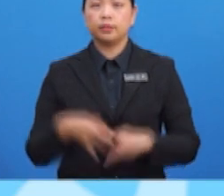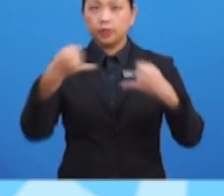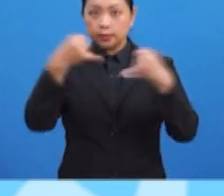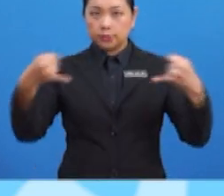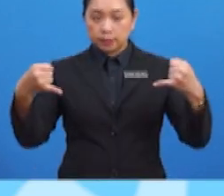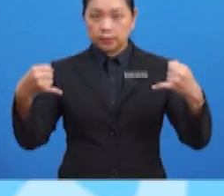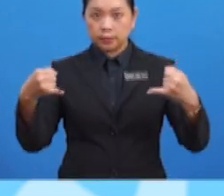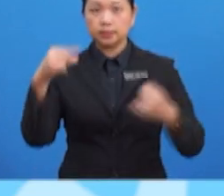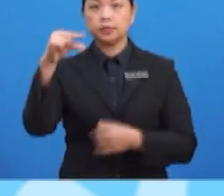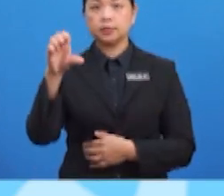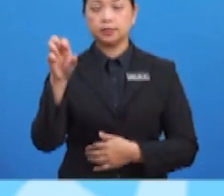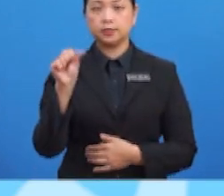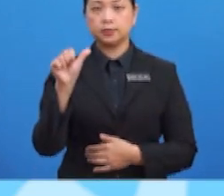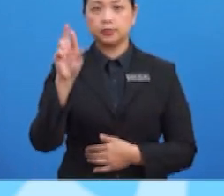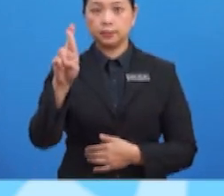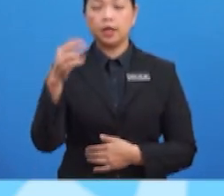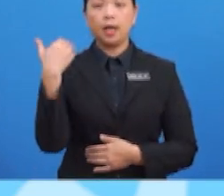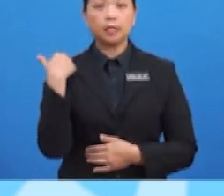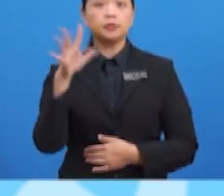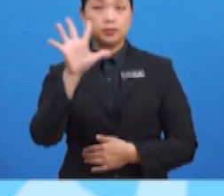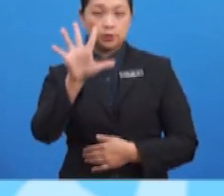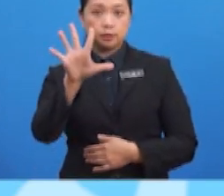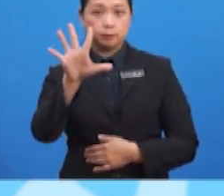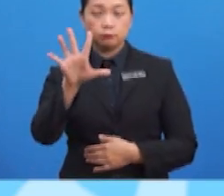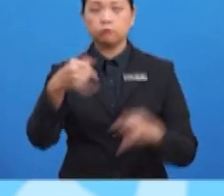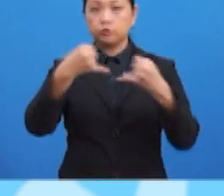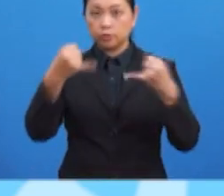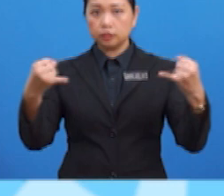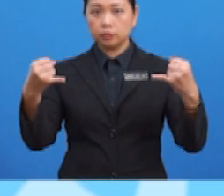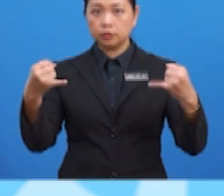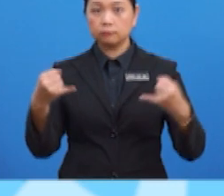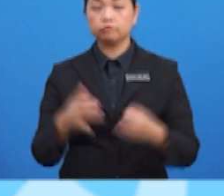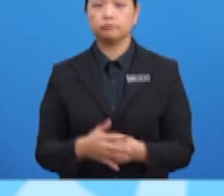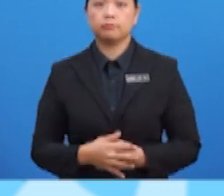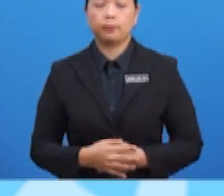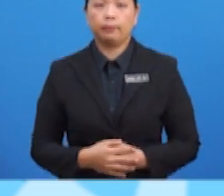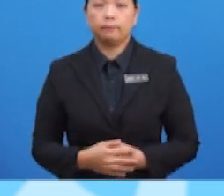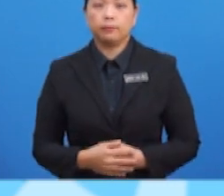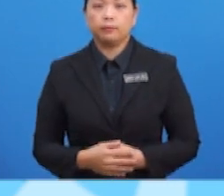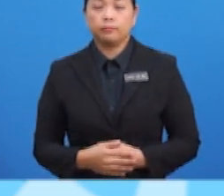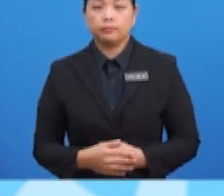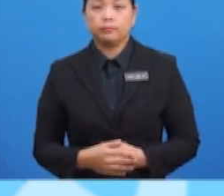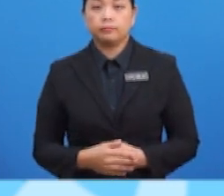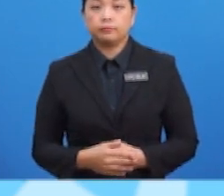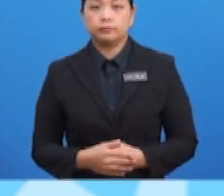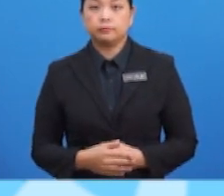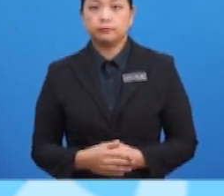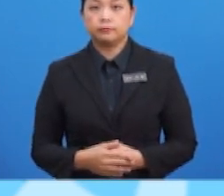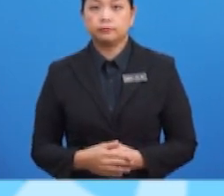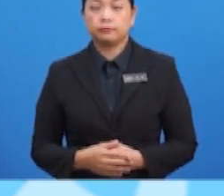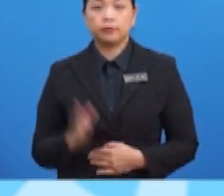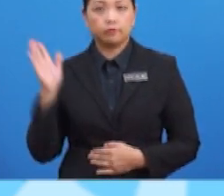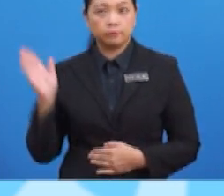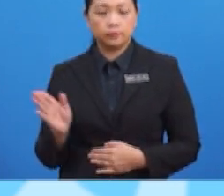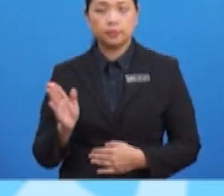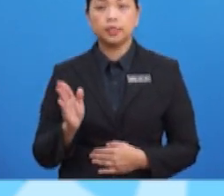Jenis-jenis gear terdapat 5 jenis gear iaitu yang pertama ialah gear